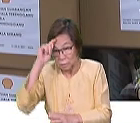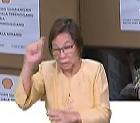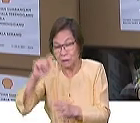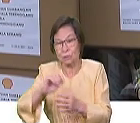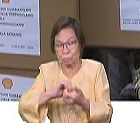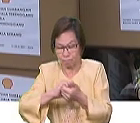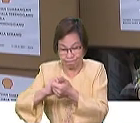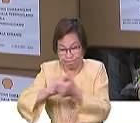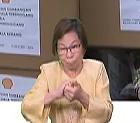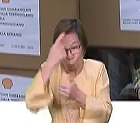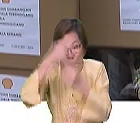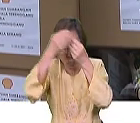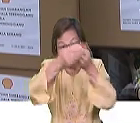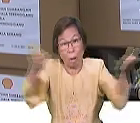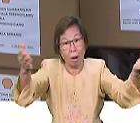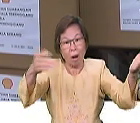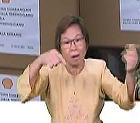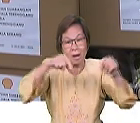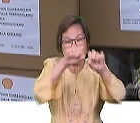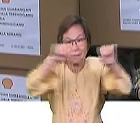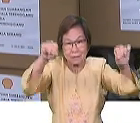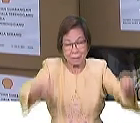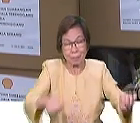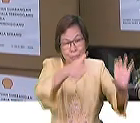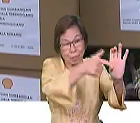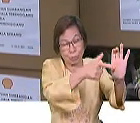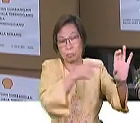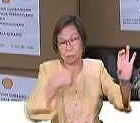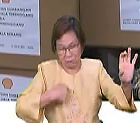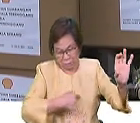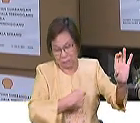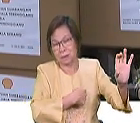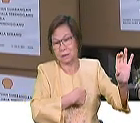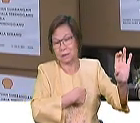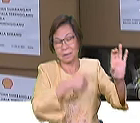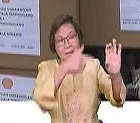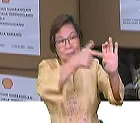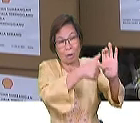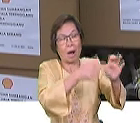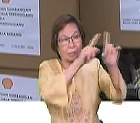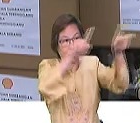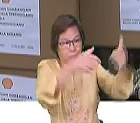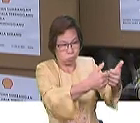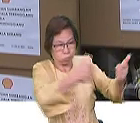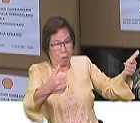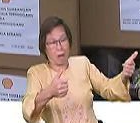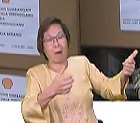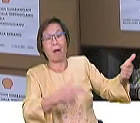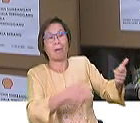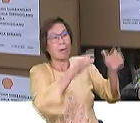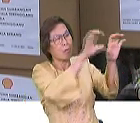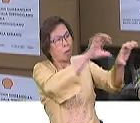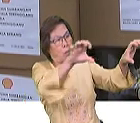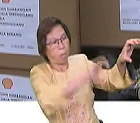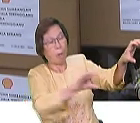pun. Dan untuk makluman juga, di stesen minyak kebanyakannya kita juga ada almari rezeki untuk sesiapa